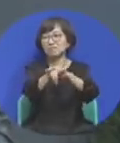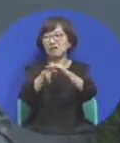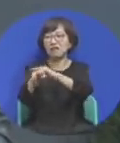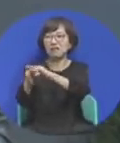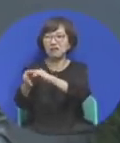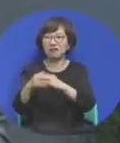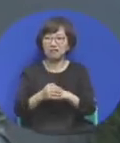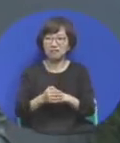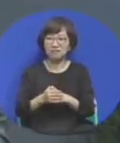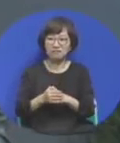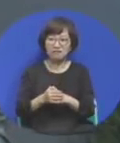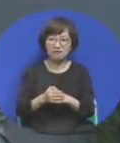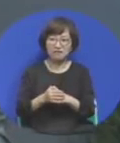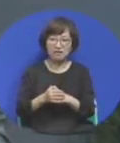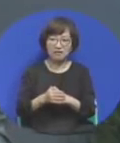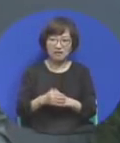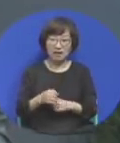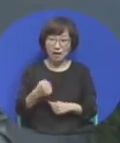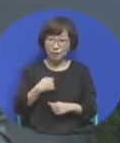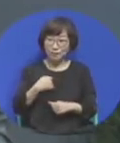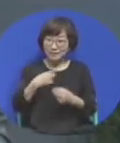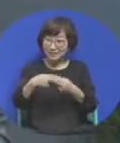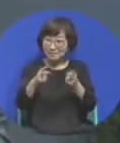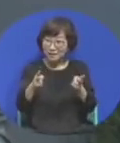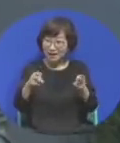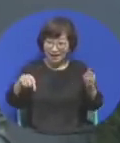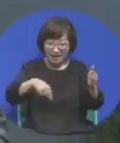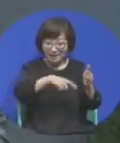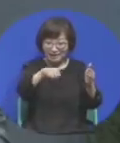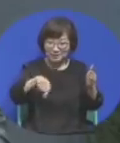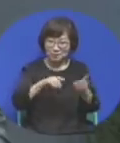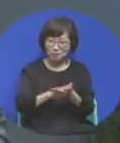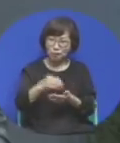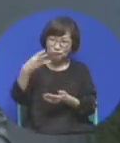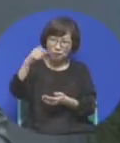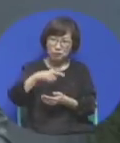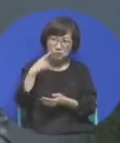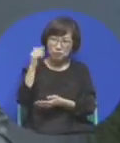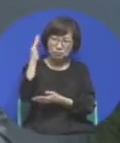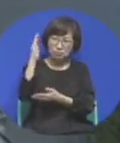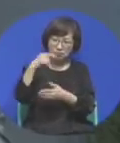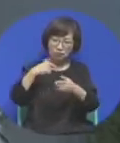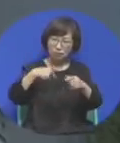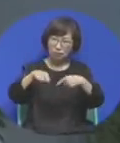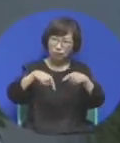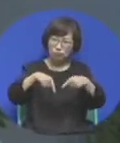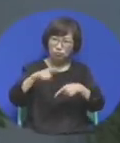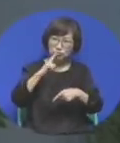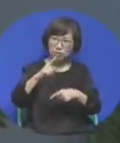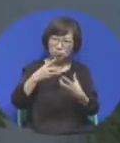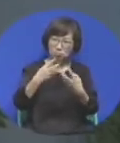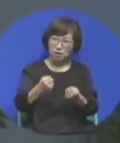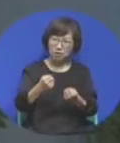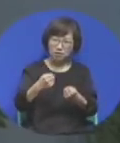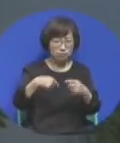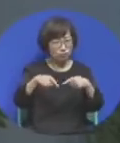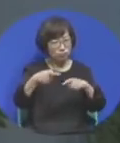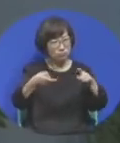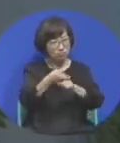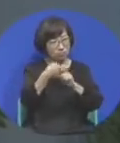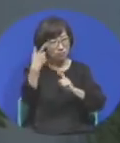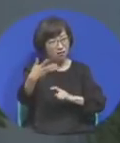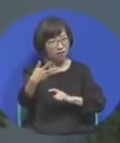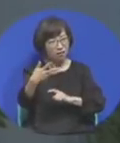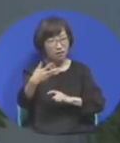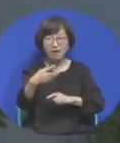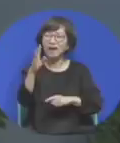유 목사님 뭐 정치하시나 왜 저런데 영안을 뜨세요. Even within organization, they're asking, is pastor you trying to do politics? Please